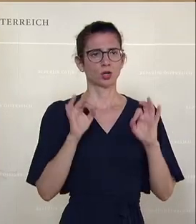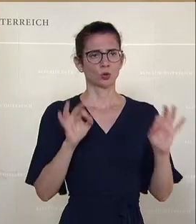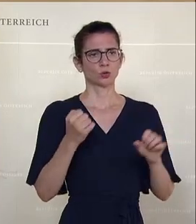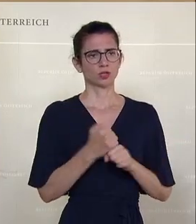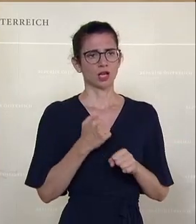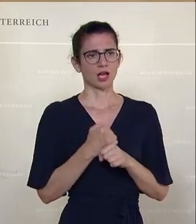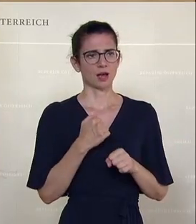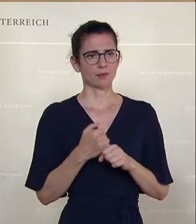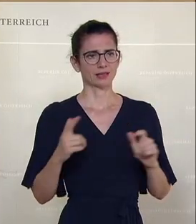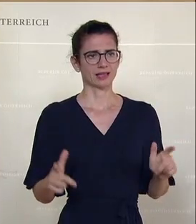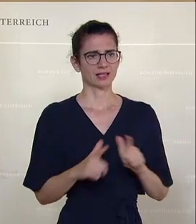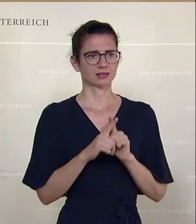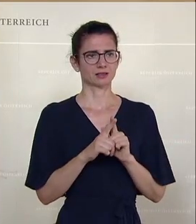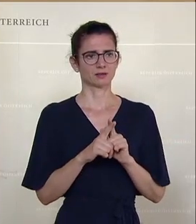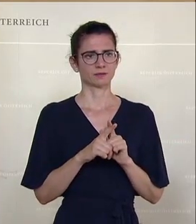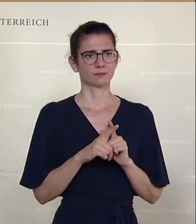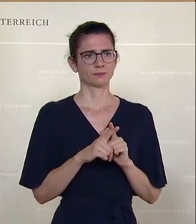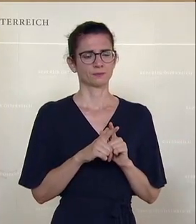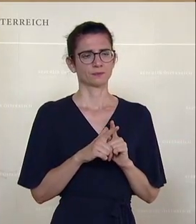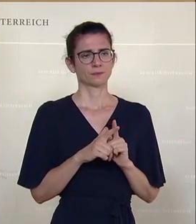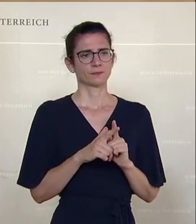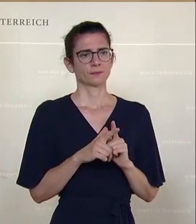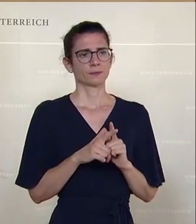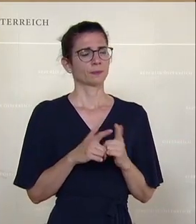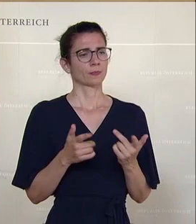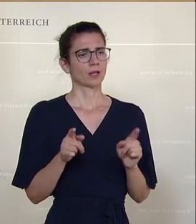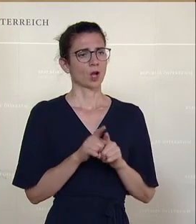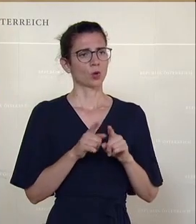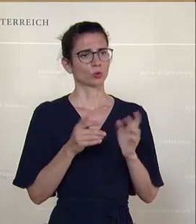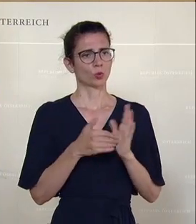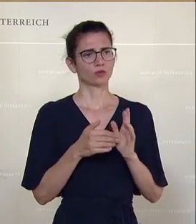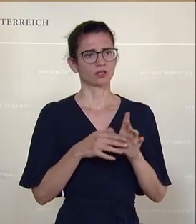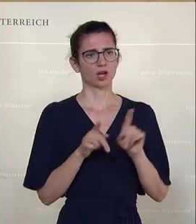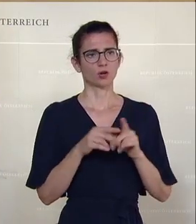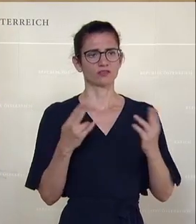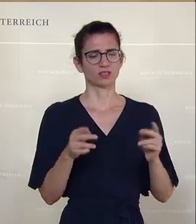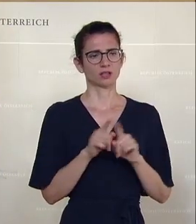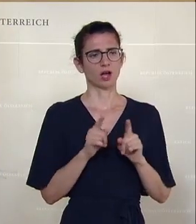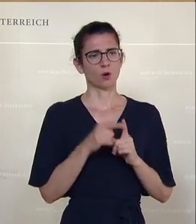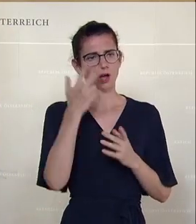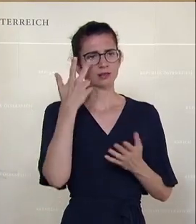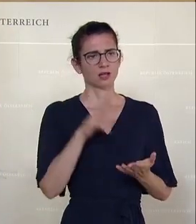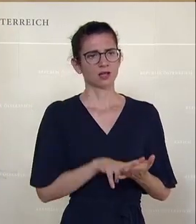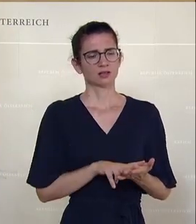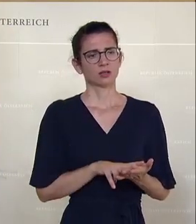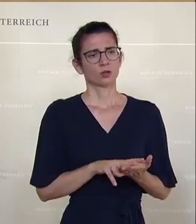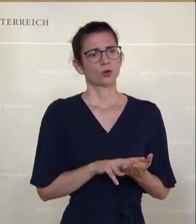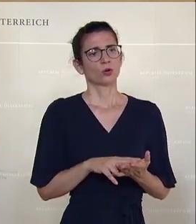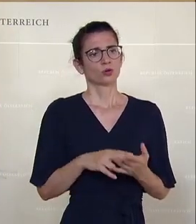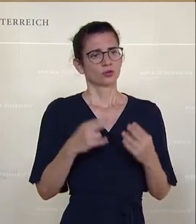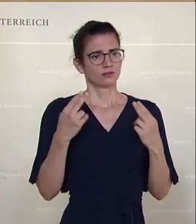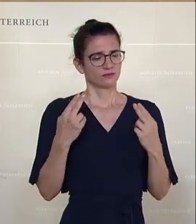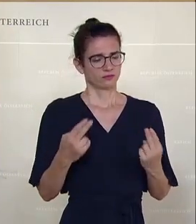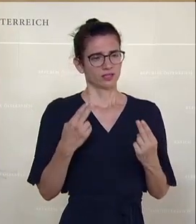Job. In breiten Bereichen sind notwendig und wichtig, werden anerkannt und sind ein wesentlicher